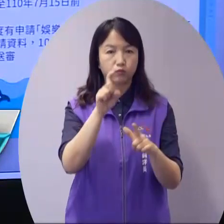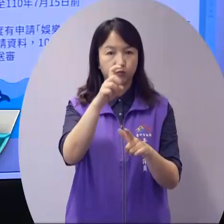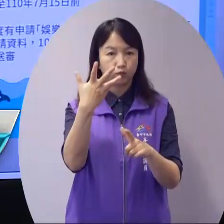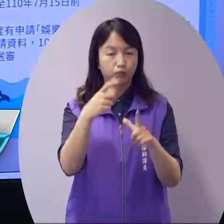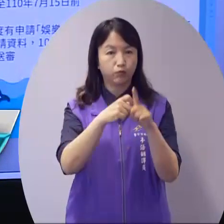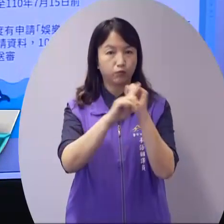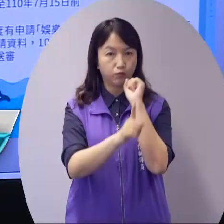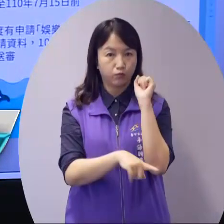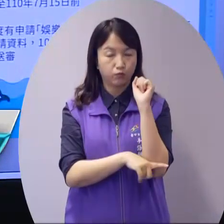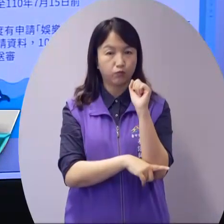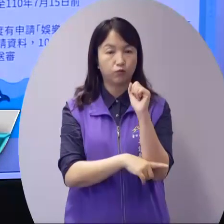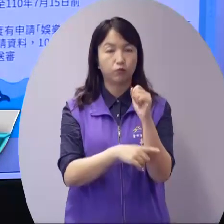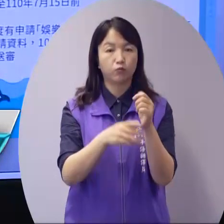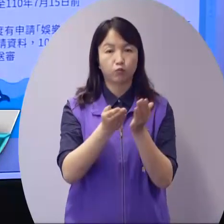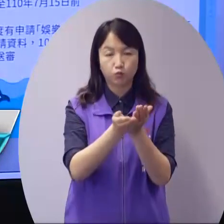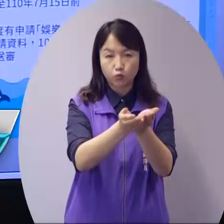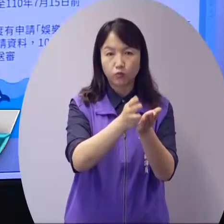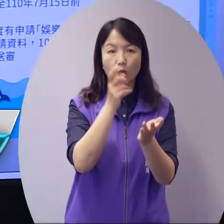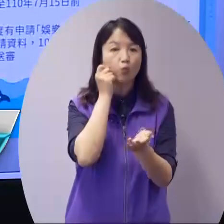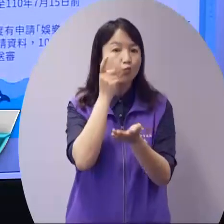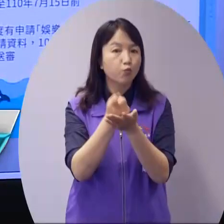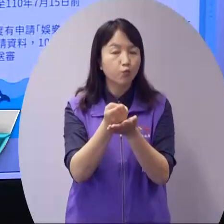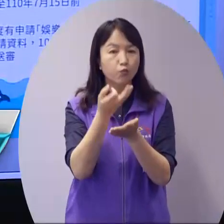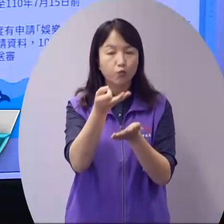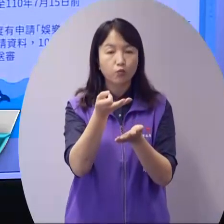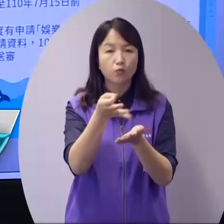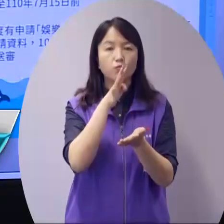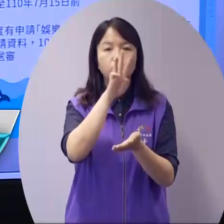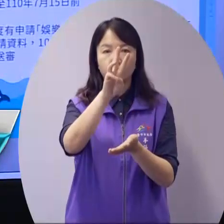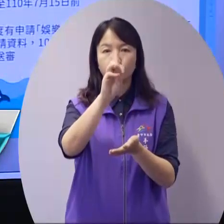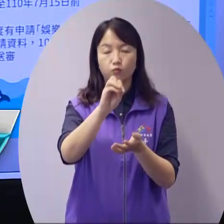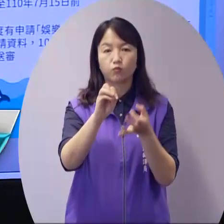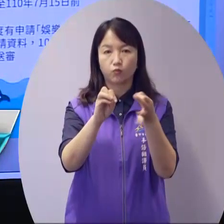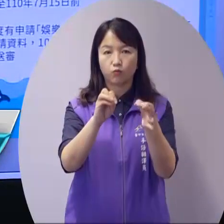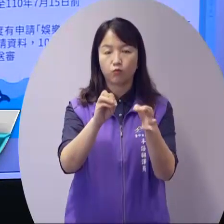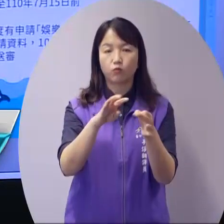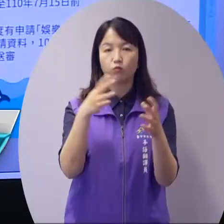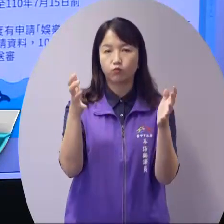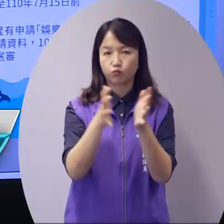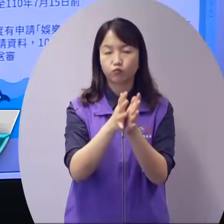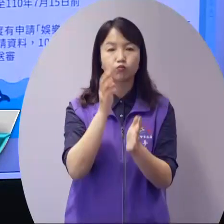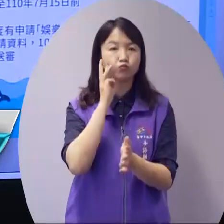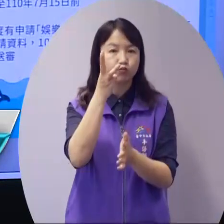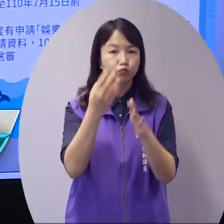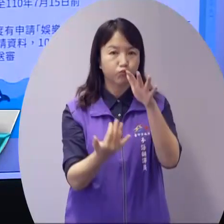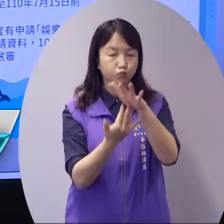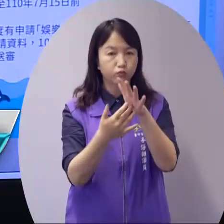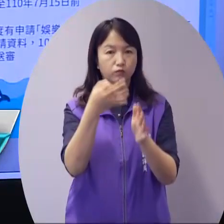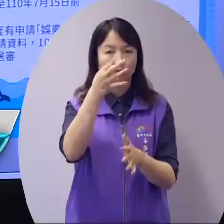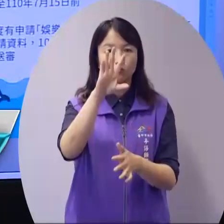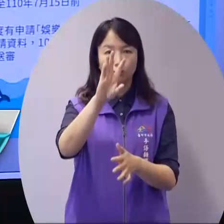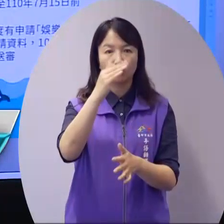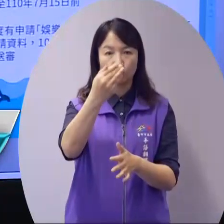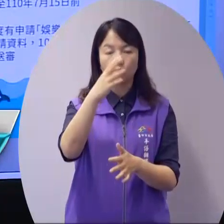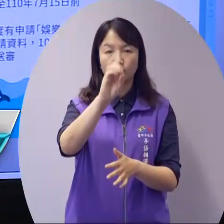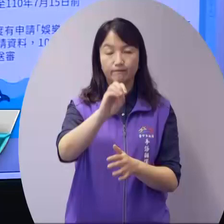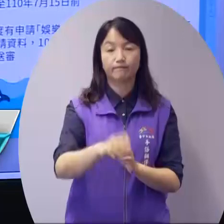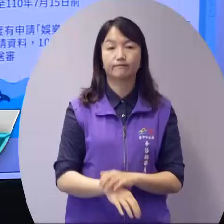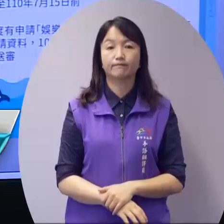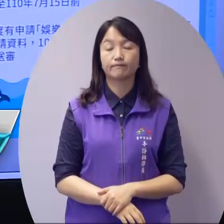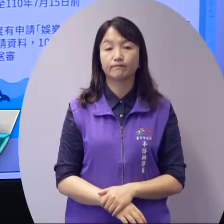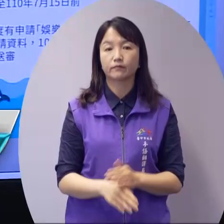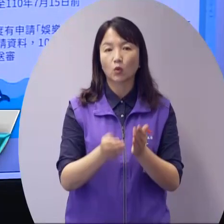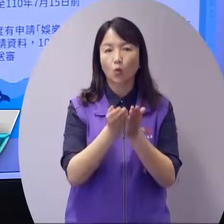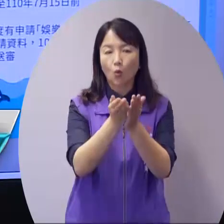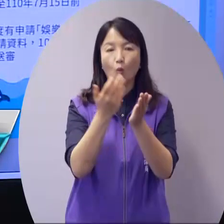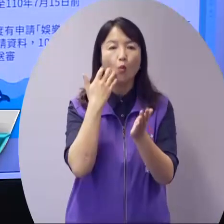上，每艘每月补贴3万块，他补贴3个月，或9万元。那吨